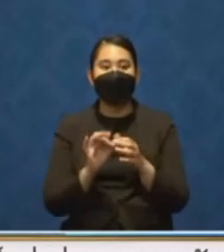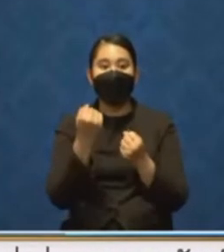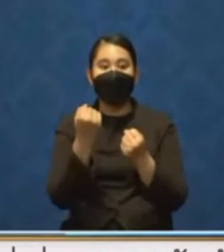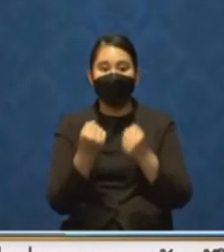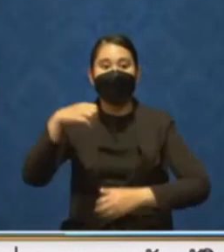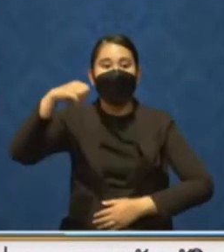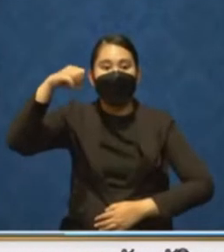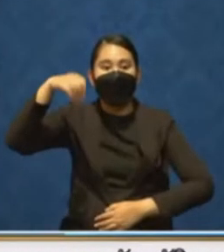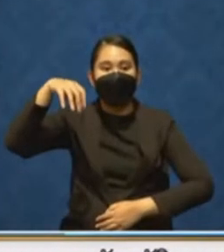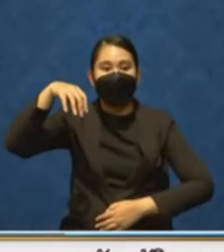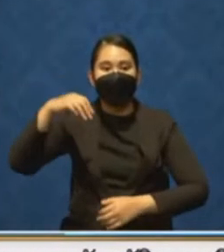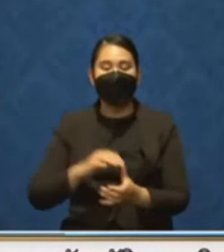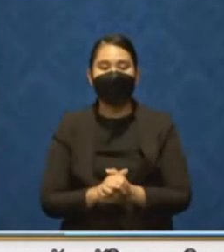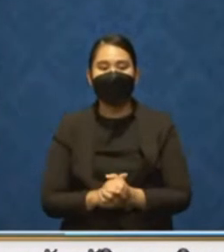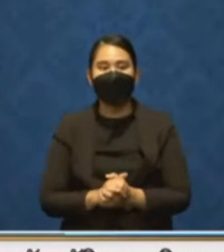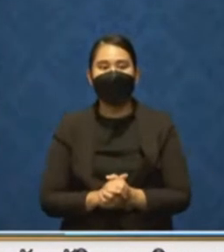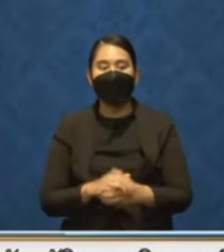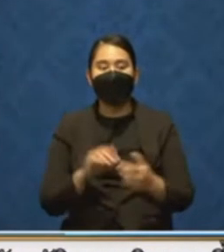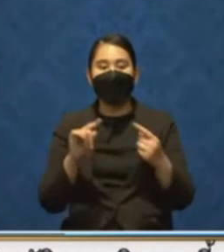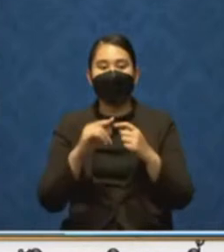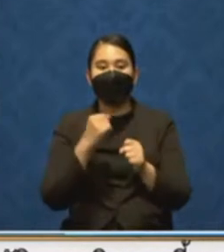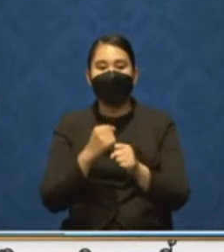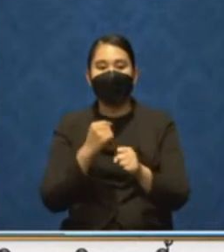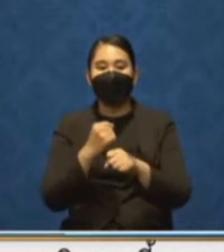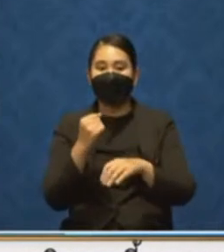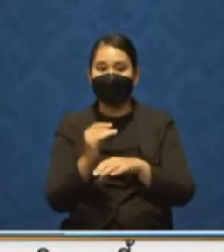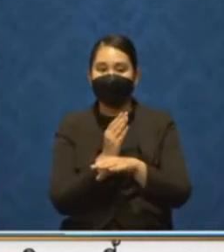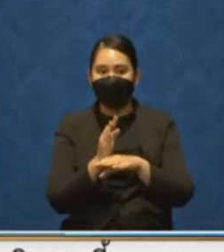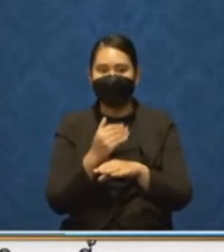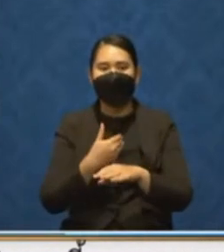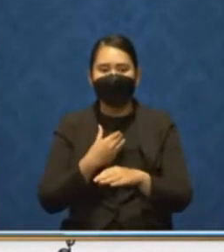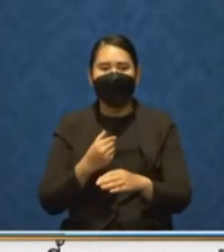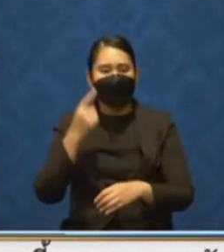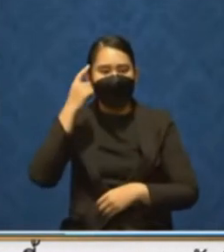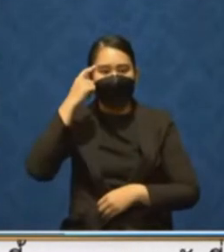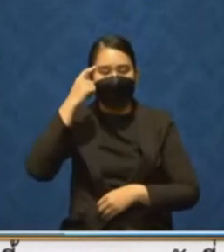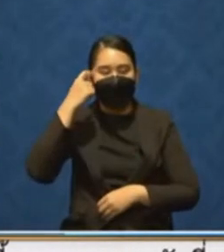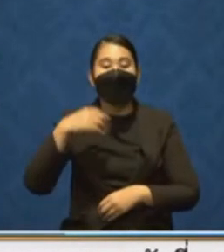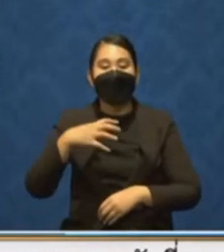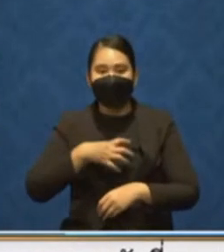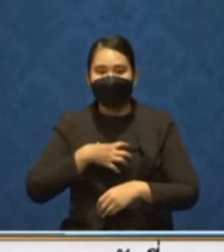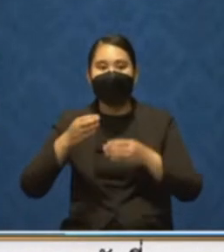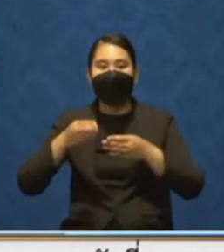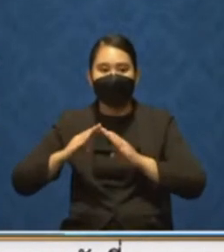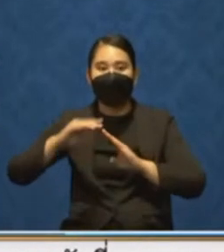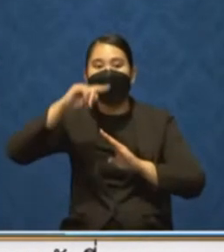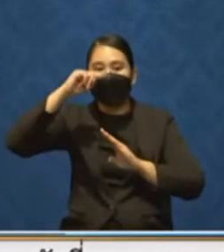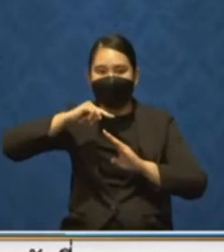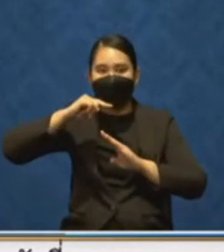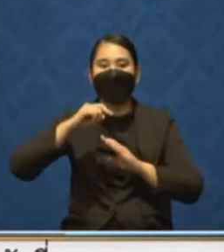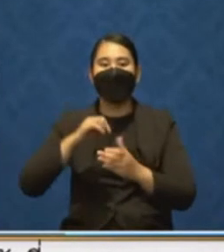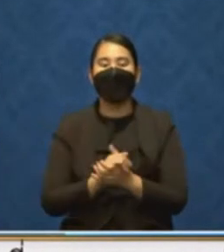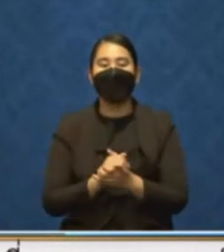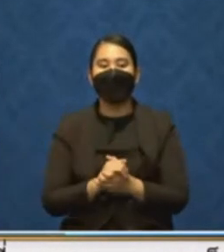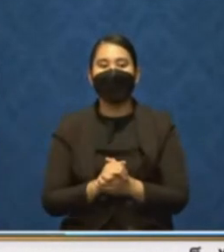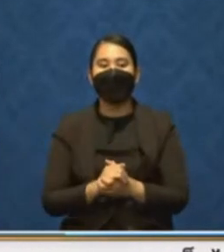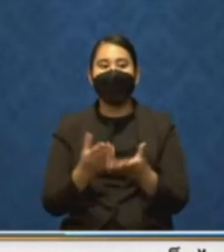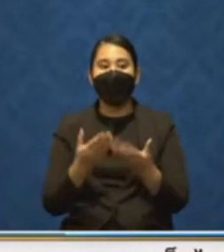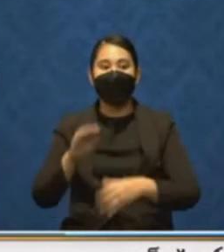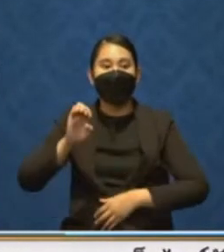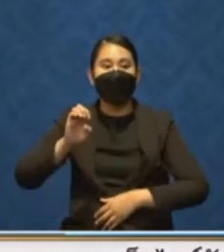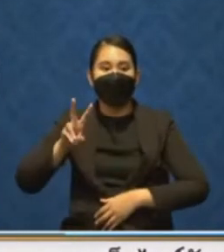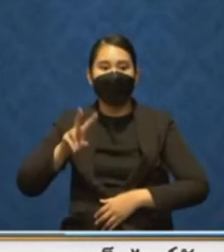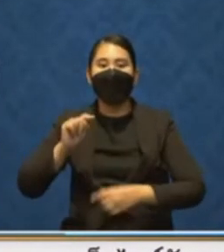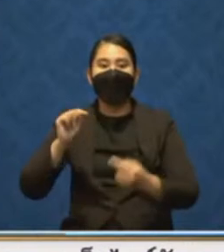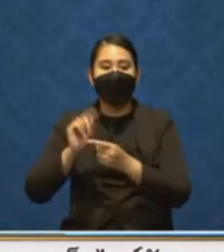เรื่องนั้นเป็นผู้ผลิตเครื่อง Wiiที่ใหญ่ที่สุดของโลกยืนยันว่าจะตั้งเสริมเหล็กดันไฟฟ้าในประเทศไทยและเป็นทุนไปแจ้งไฟฟ้าแห่งที่ 2ใน